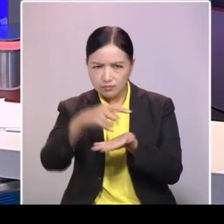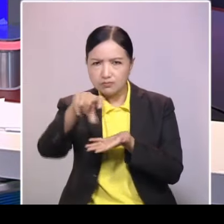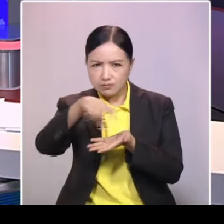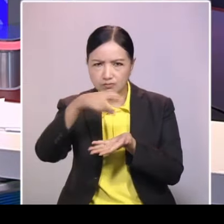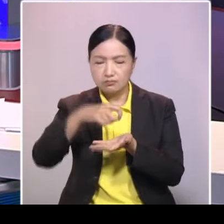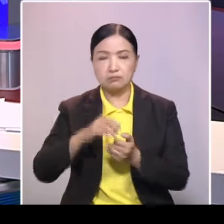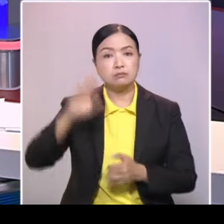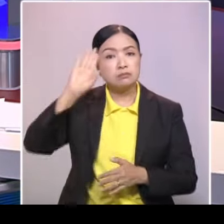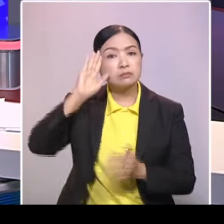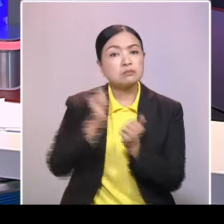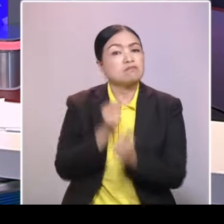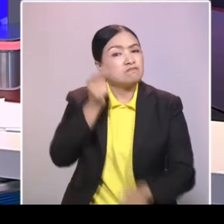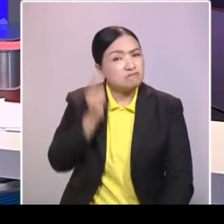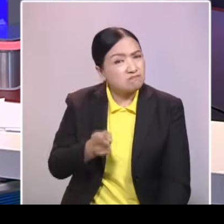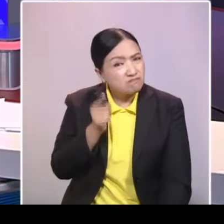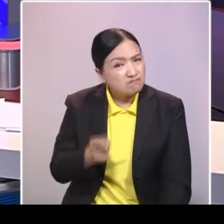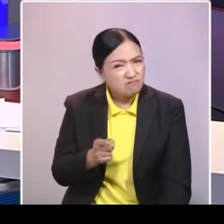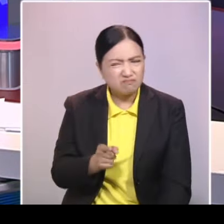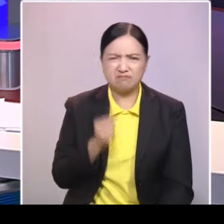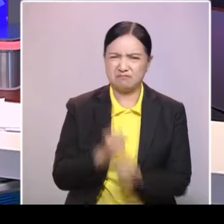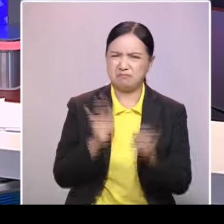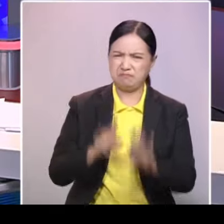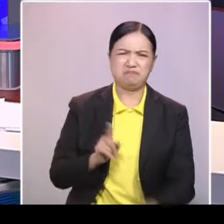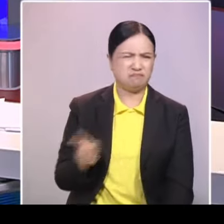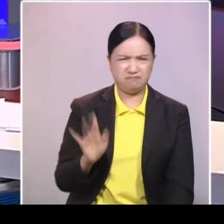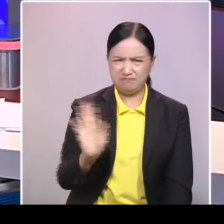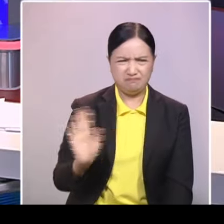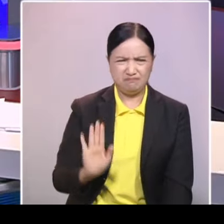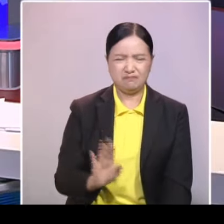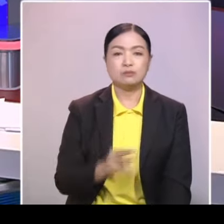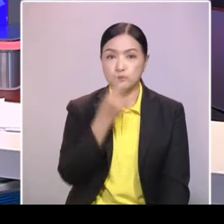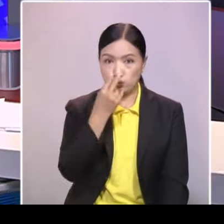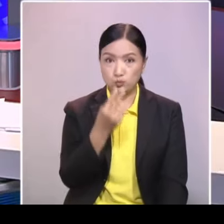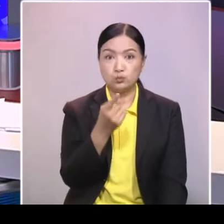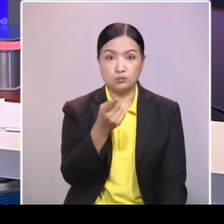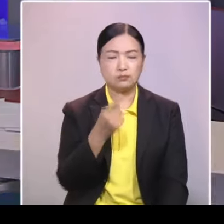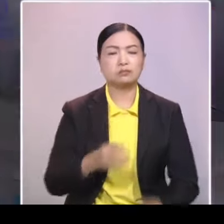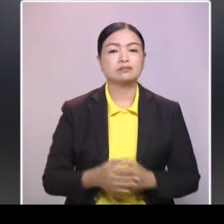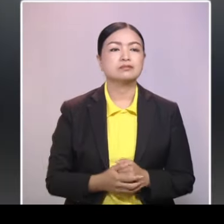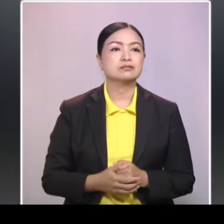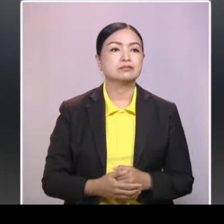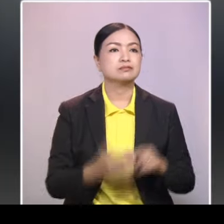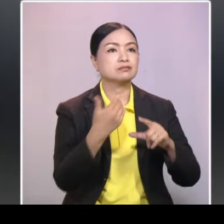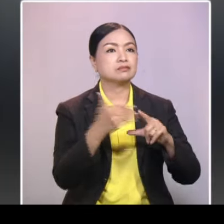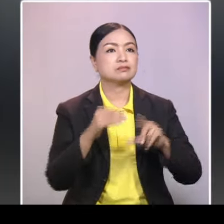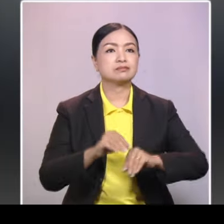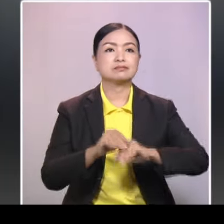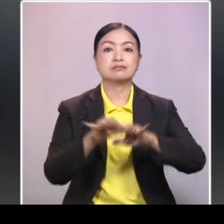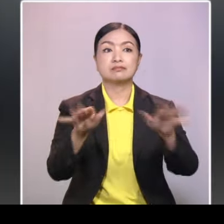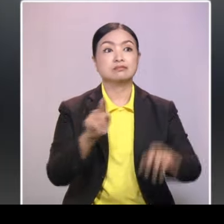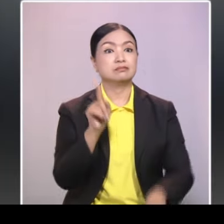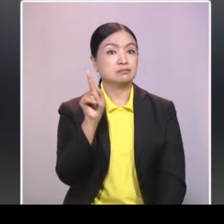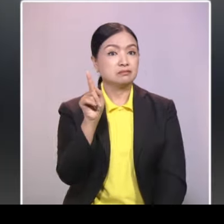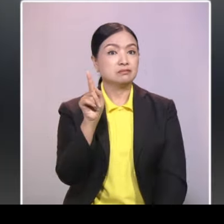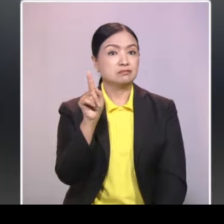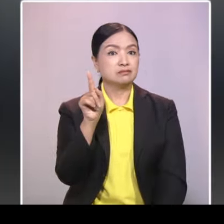บให้อนเงิ